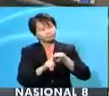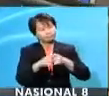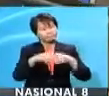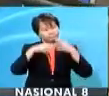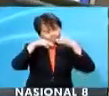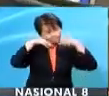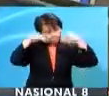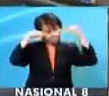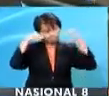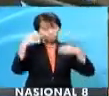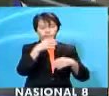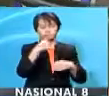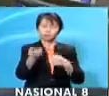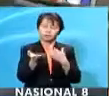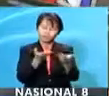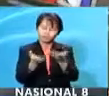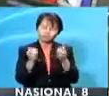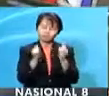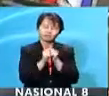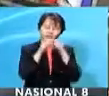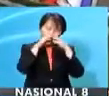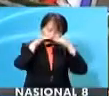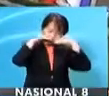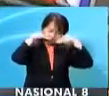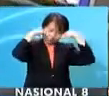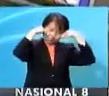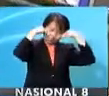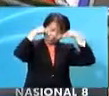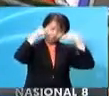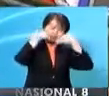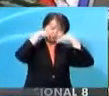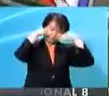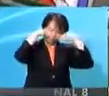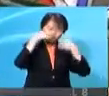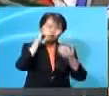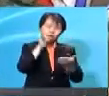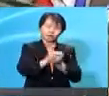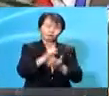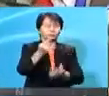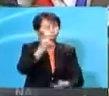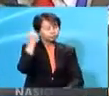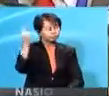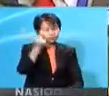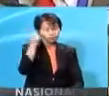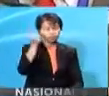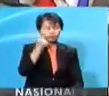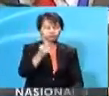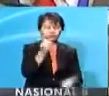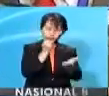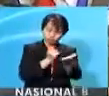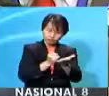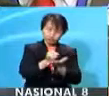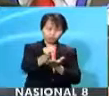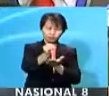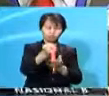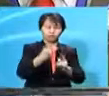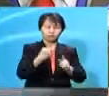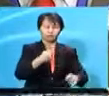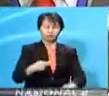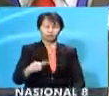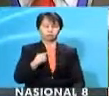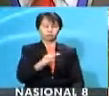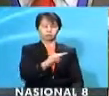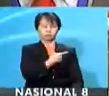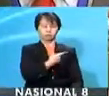dan servis dengan senyuman, and itulah senantiasa, itulah dia keikhlasan daripada kita.